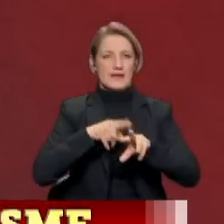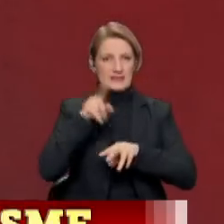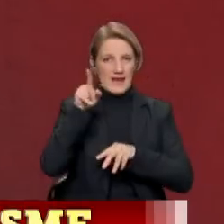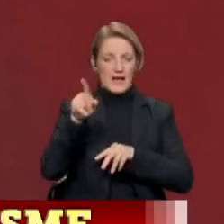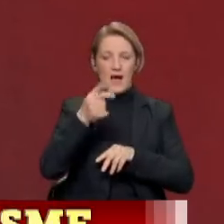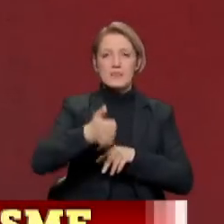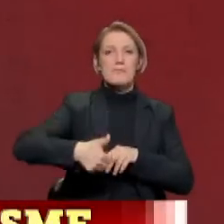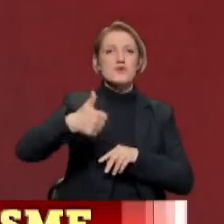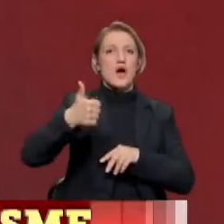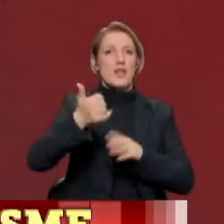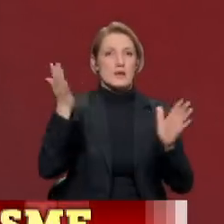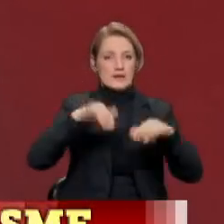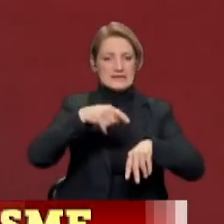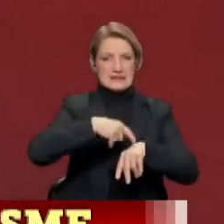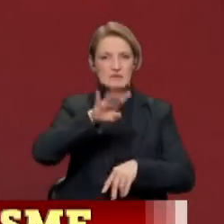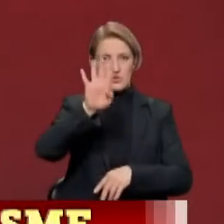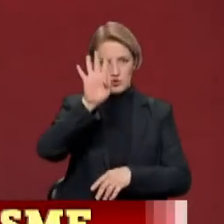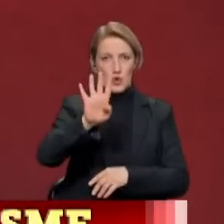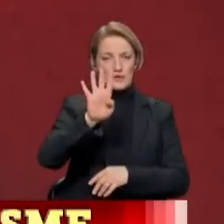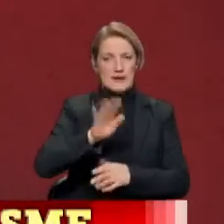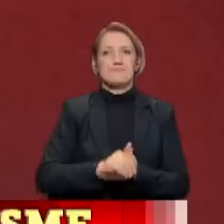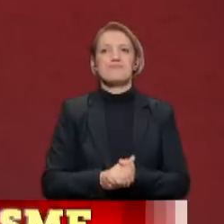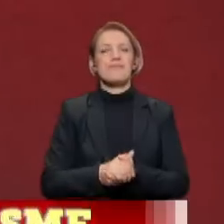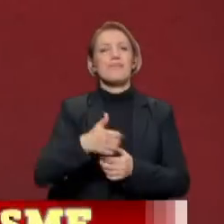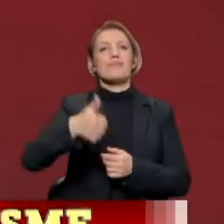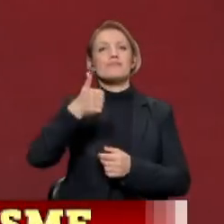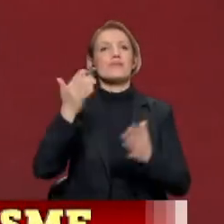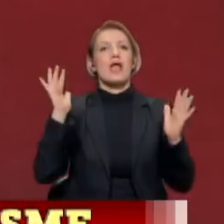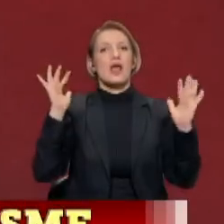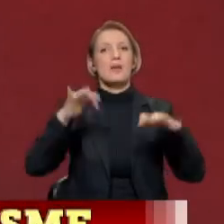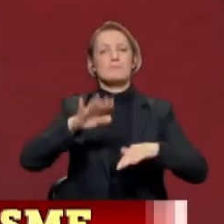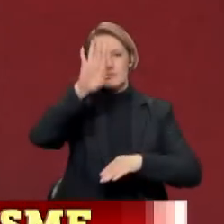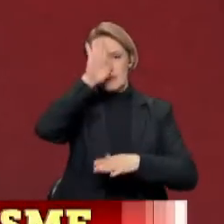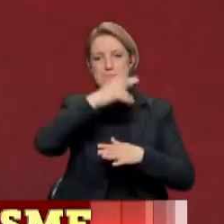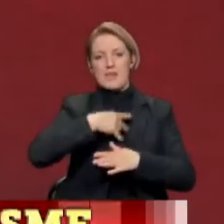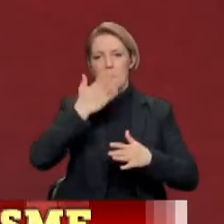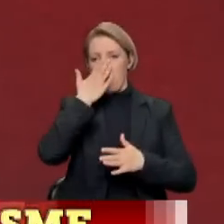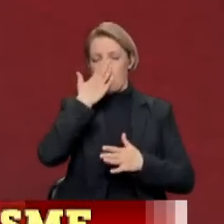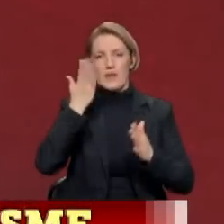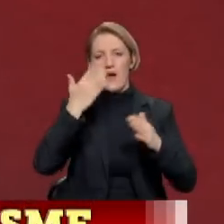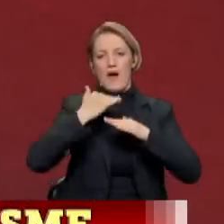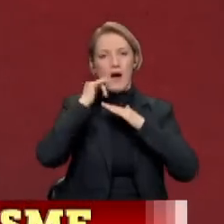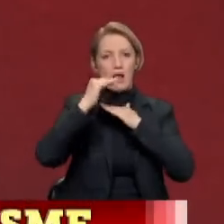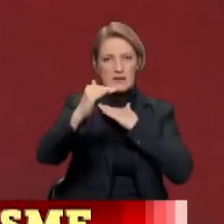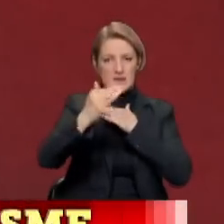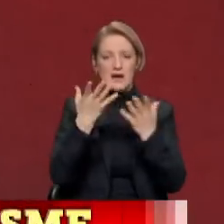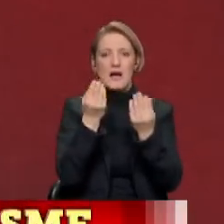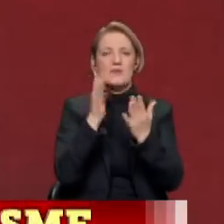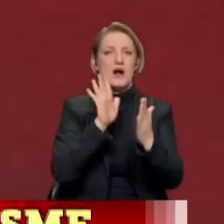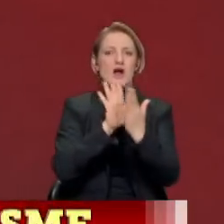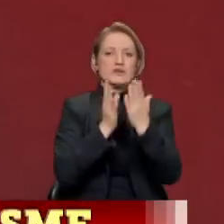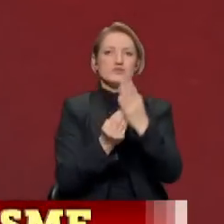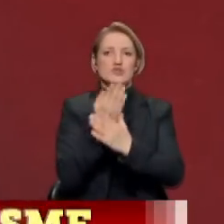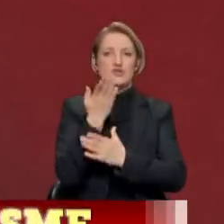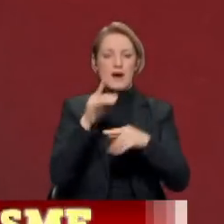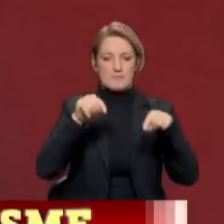Evet. Saat şöyle 16'yı gösterdiğinde liderler yine halkın, kalabalıkların karşısında, evet, olacak.